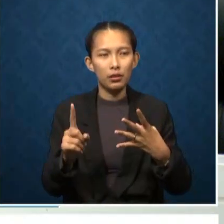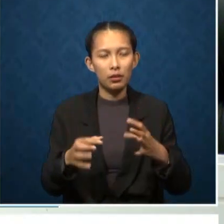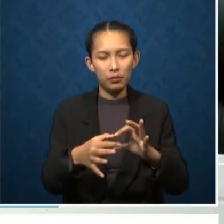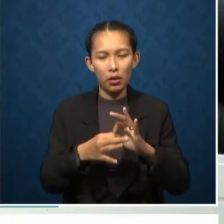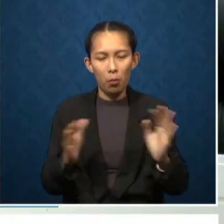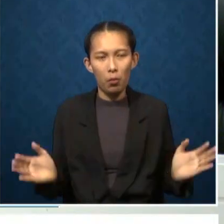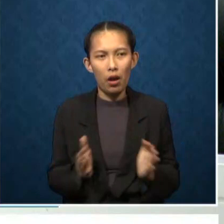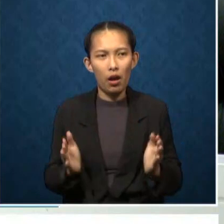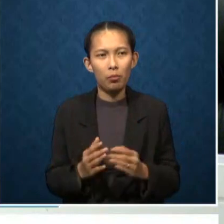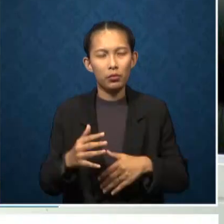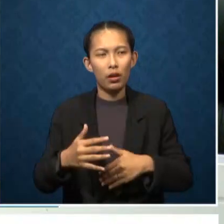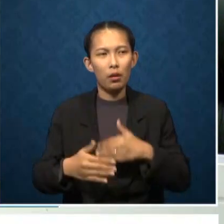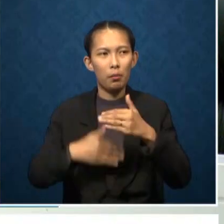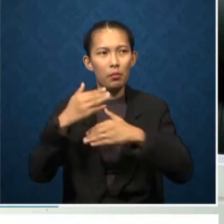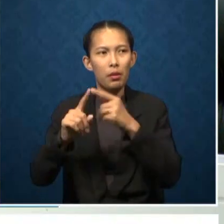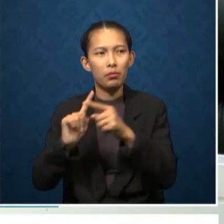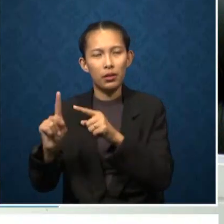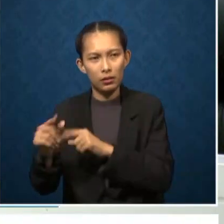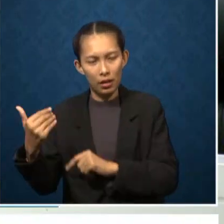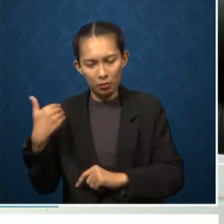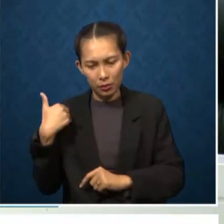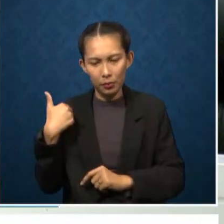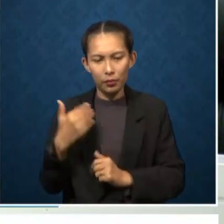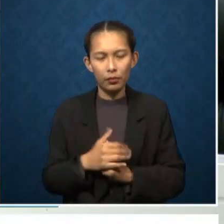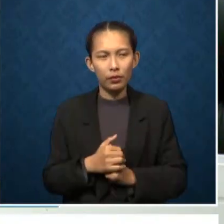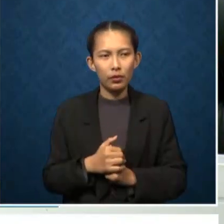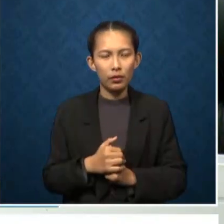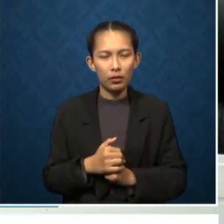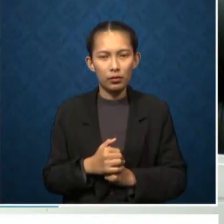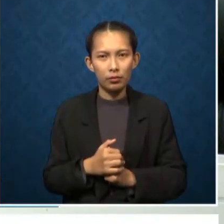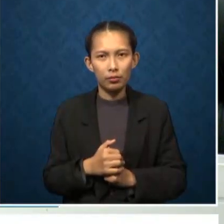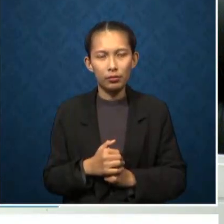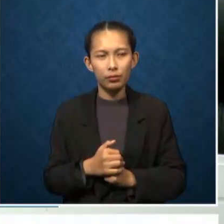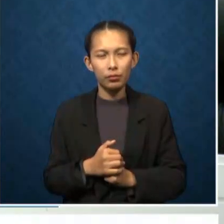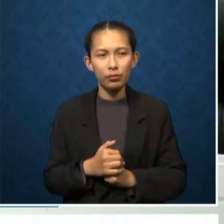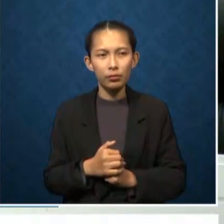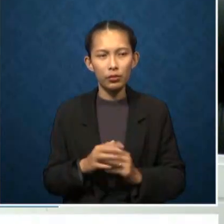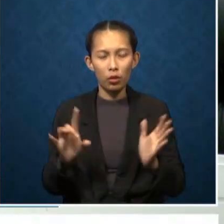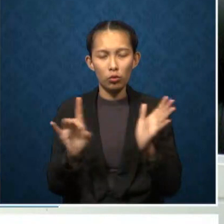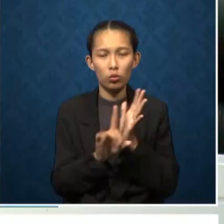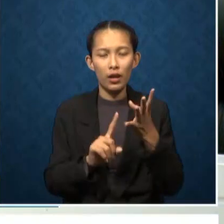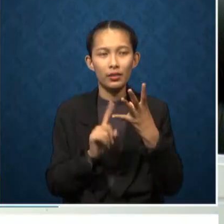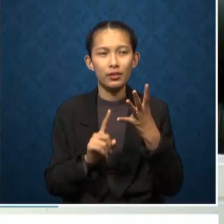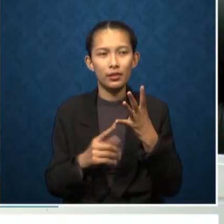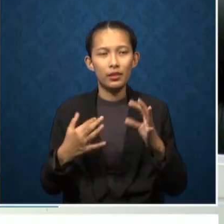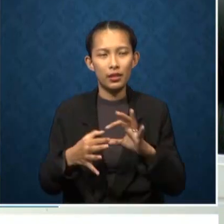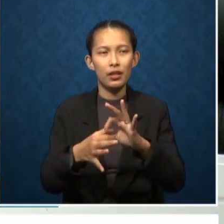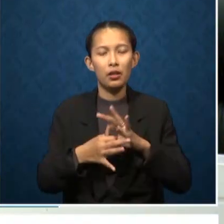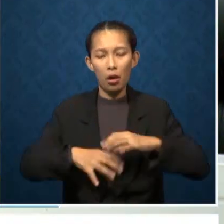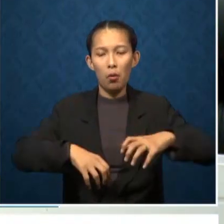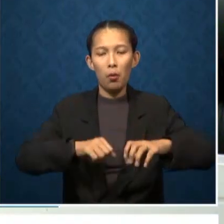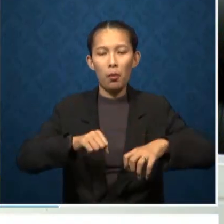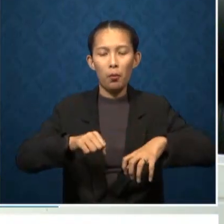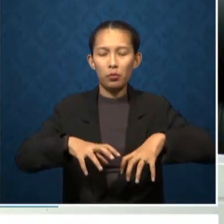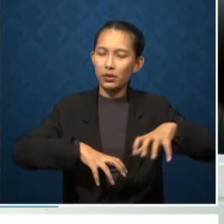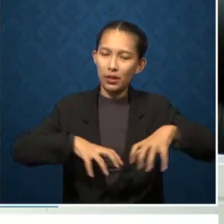คลื่อนการบูรณาการเชิงยุทธศาสตร์นะคะในการขับเคลื่อนอเจนดาสำคัญของประเทศนะคะและประเด็นสุดท้ายเป็นเรื่องกับหลักการในการบริหารงาน